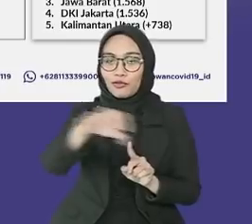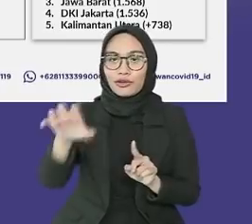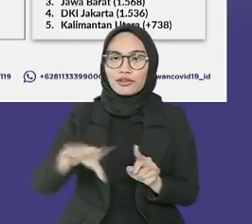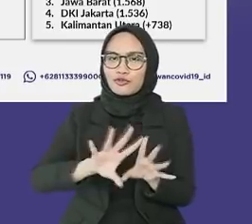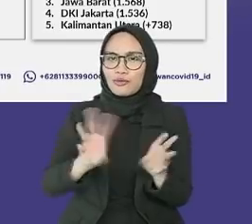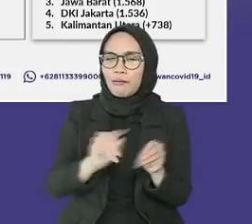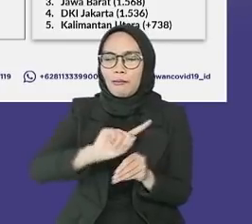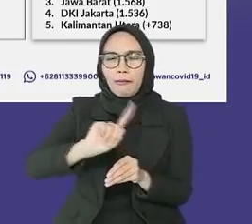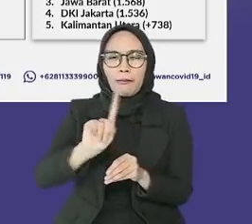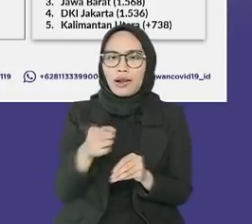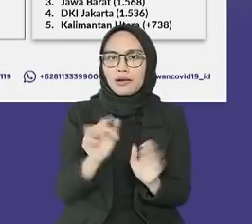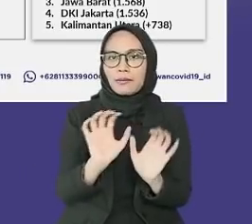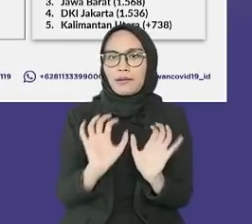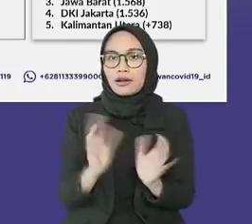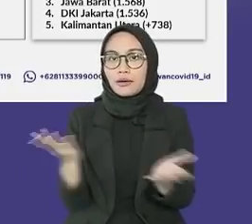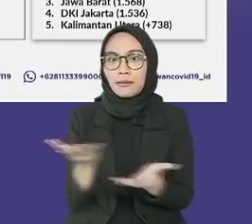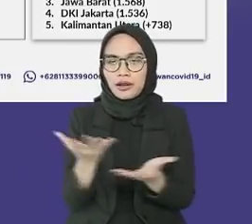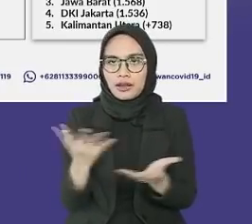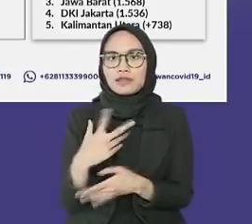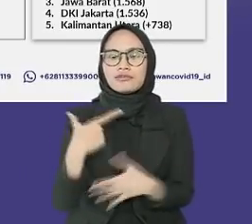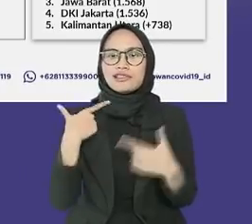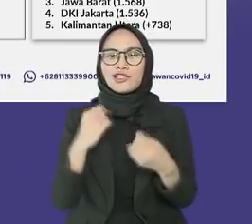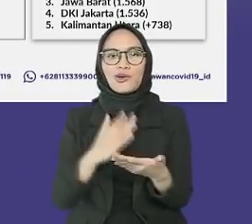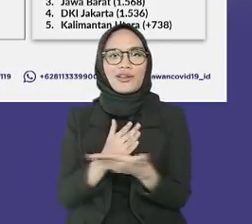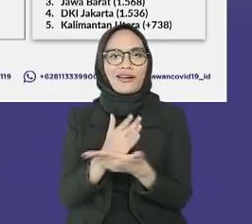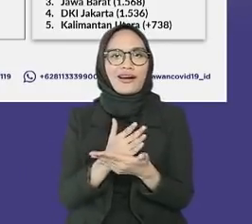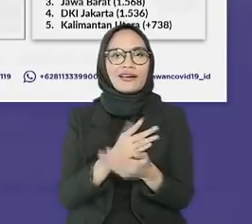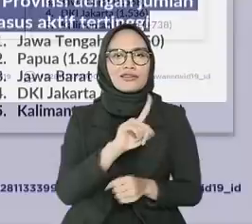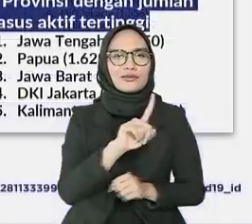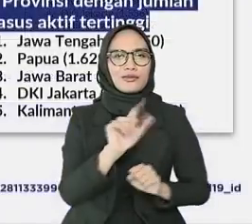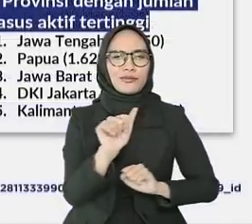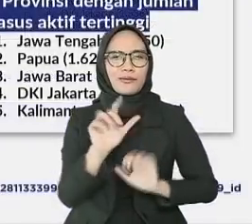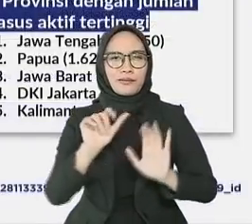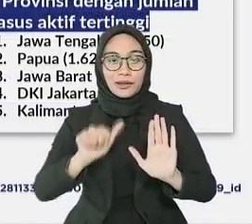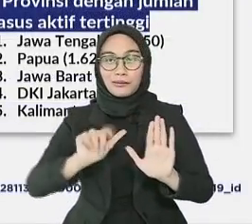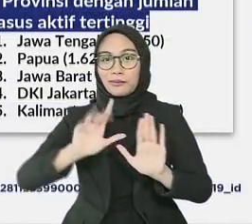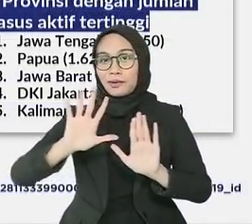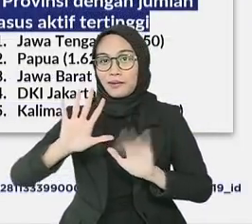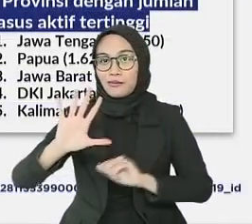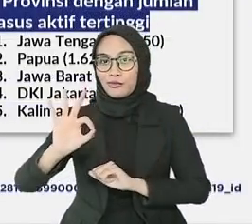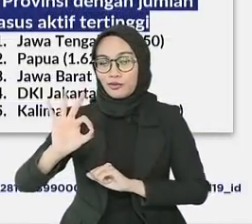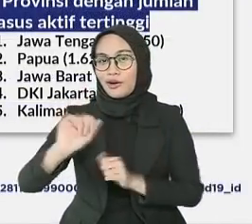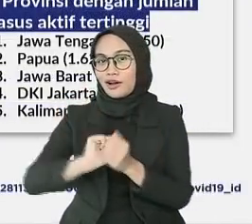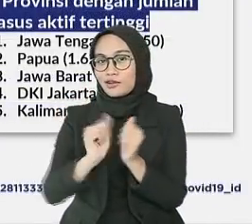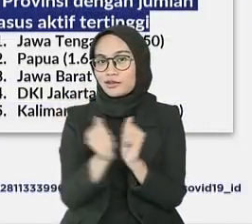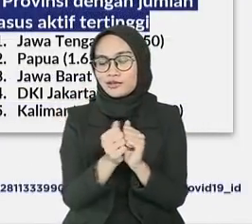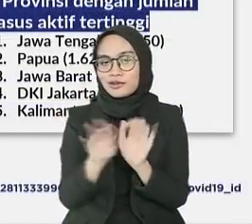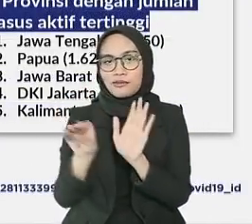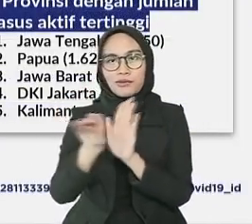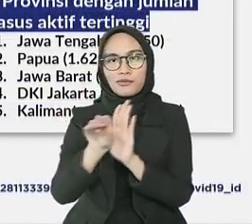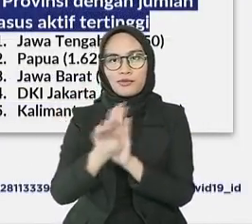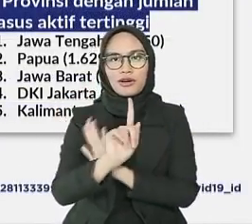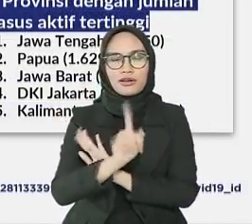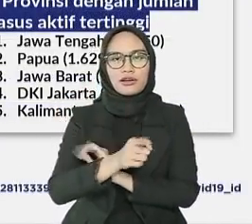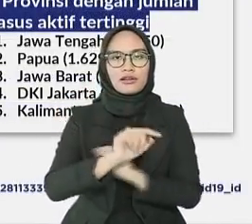saat ini, yaitu Jawa Tengah, ada 1.650 kasus, Papua